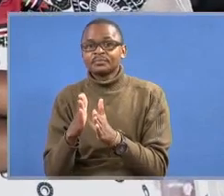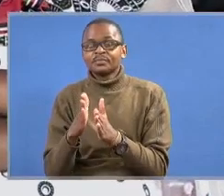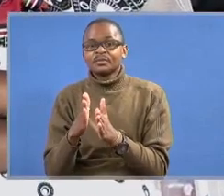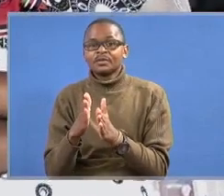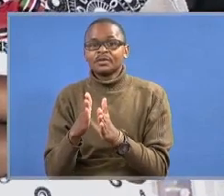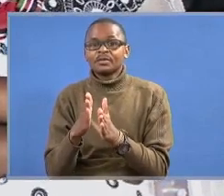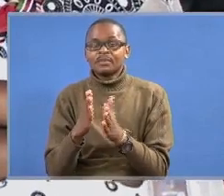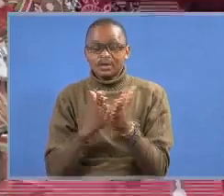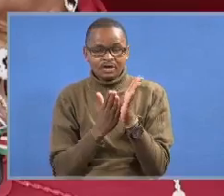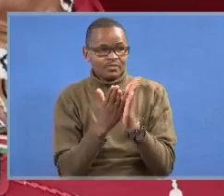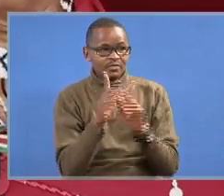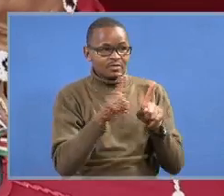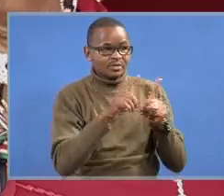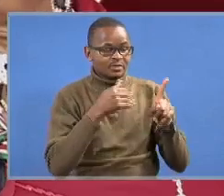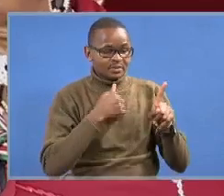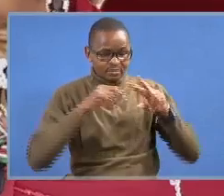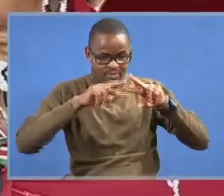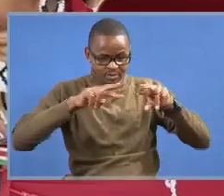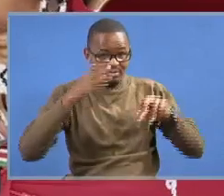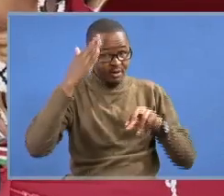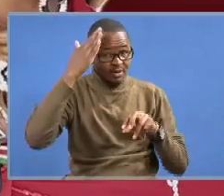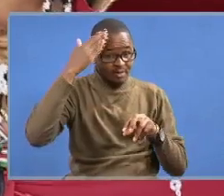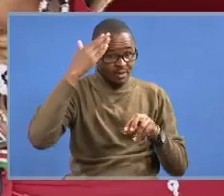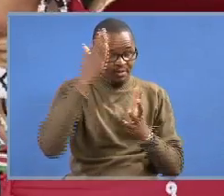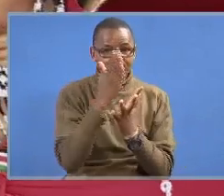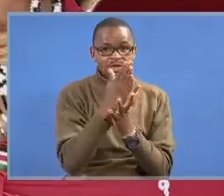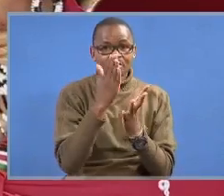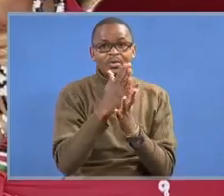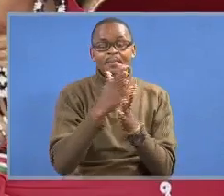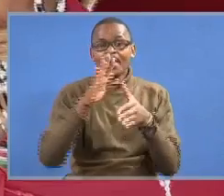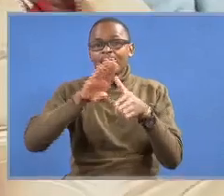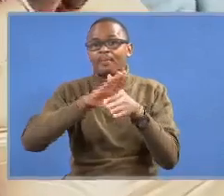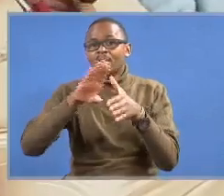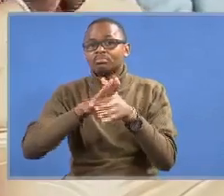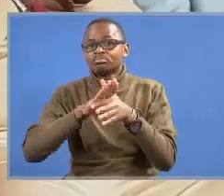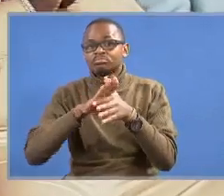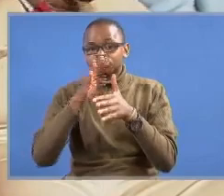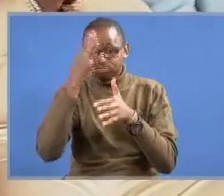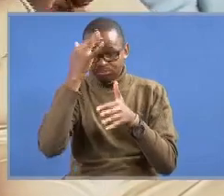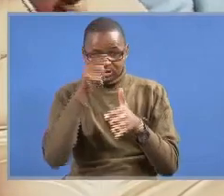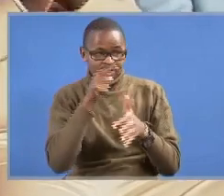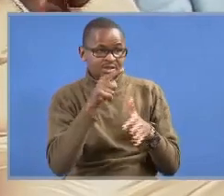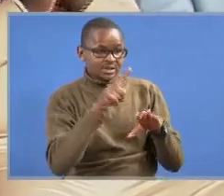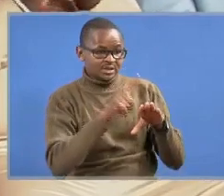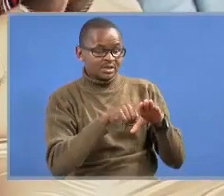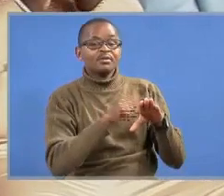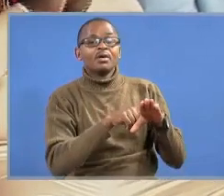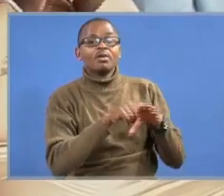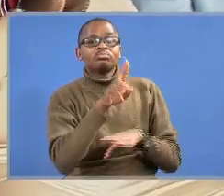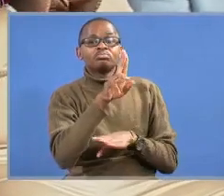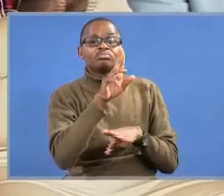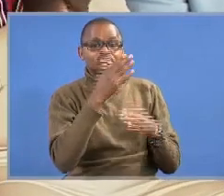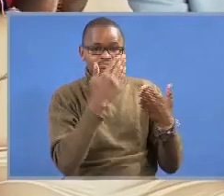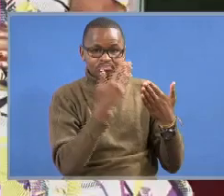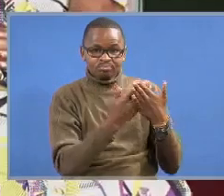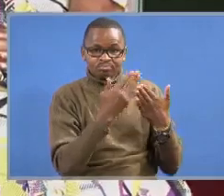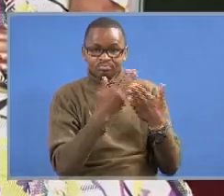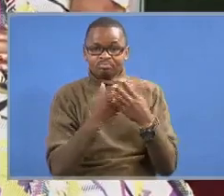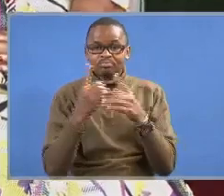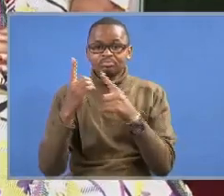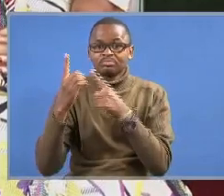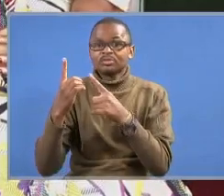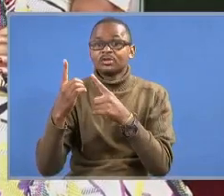uzalendo, maendeleo na utafutaji wa maarifa baina ya wanachama wake. Ni kwa msingi huu Rais Uhuru Kenyatta amewapongeza